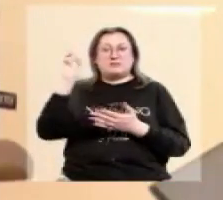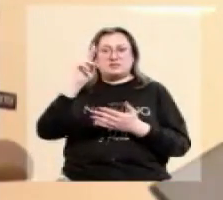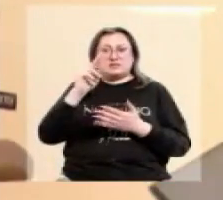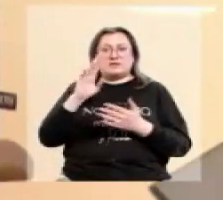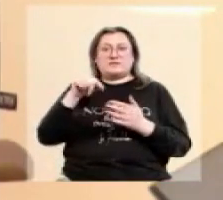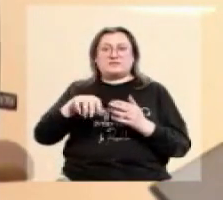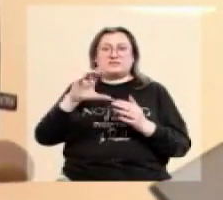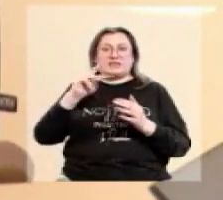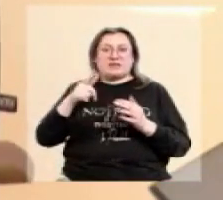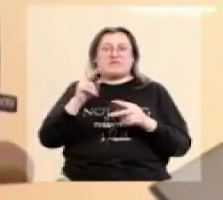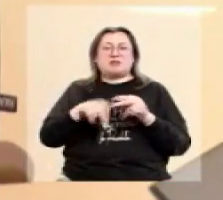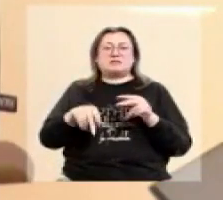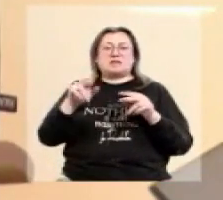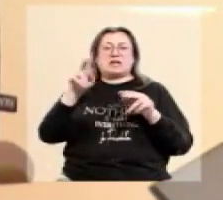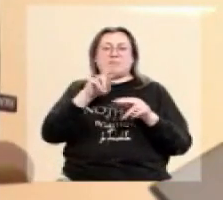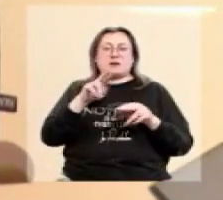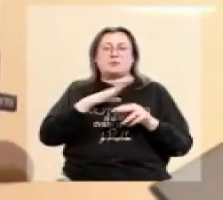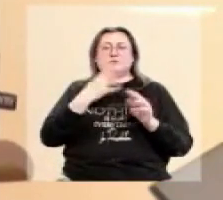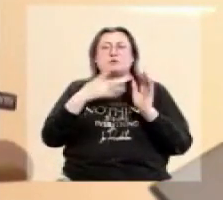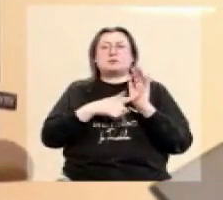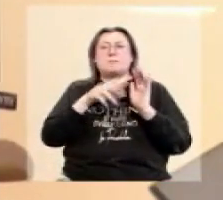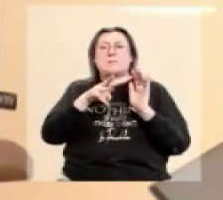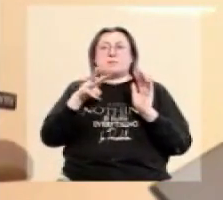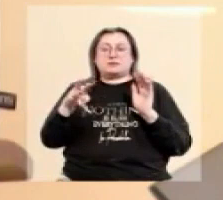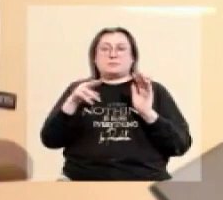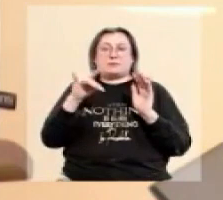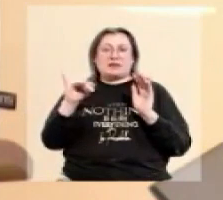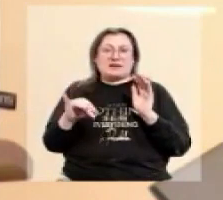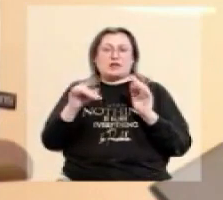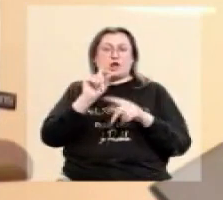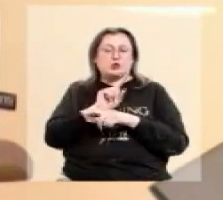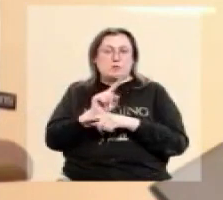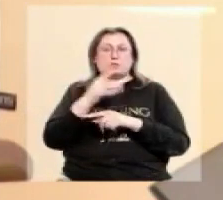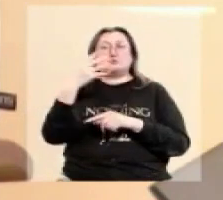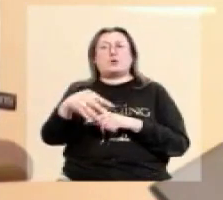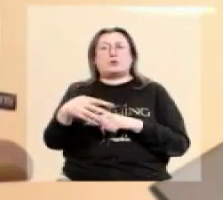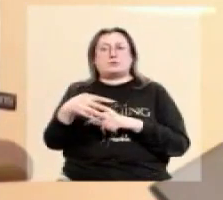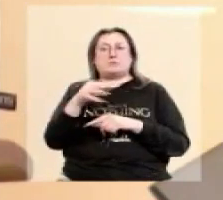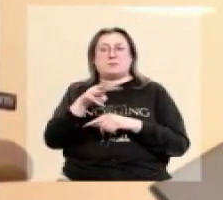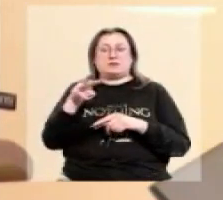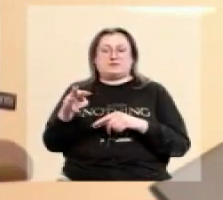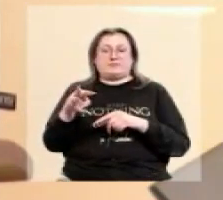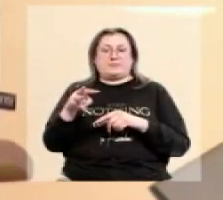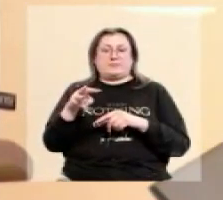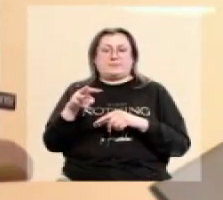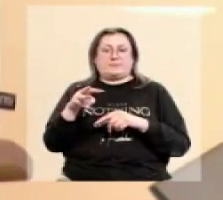в снеге к концу января составили 47 миллиметров при норме 40 миллиметров.